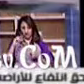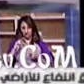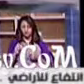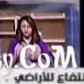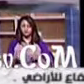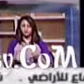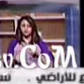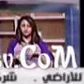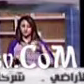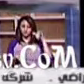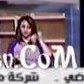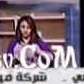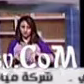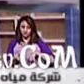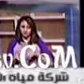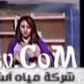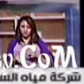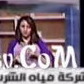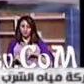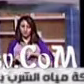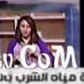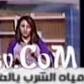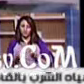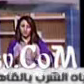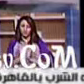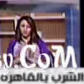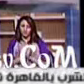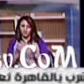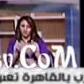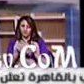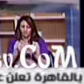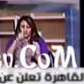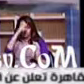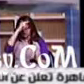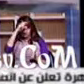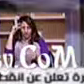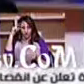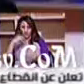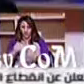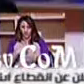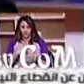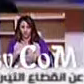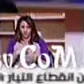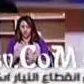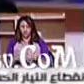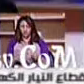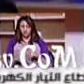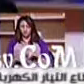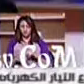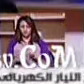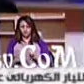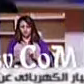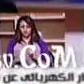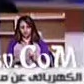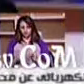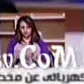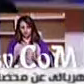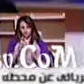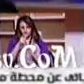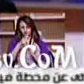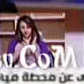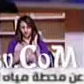معروف النهارده جبهه الضمير الحقيقه الوطني اطلقت وثيقه الضمير الوثيقه مكونه من 10